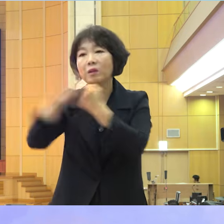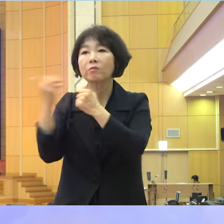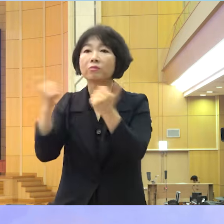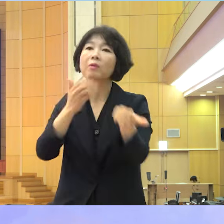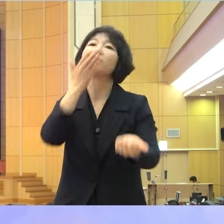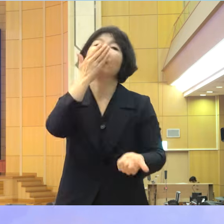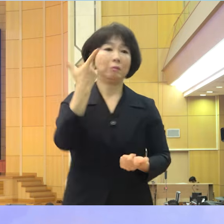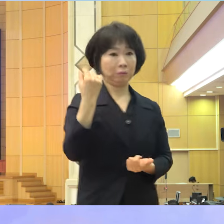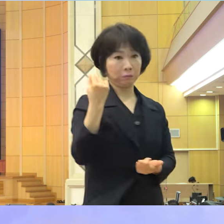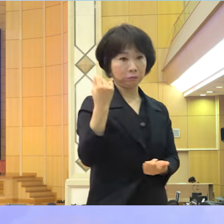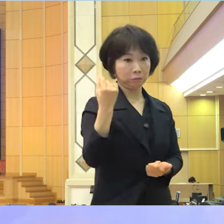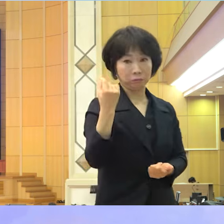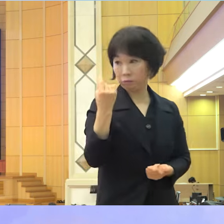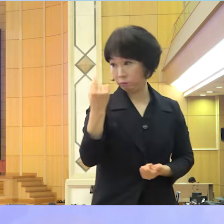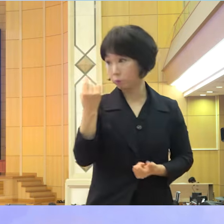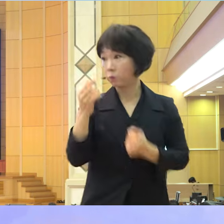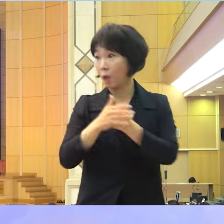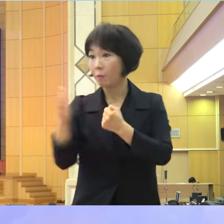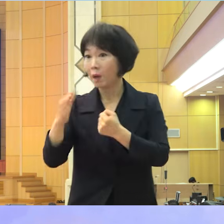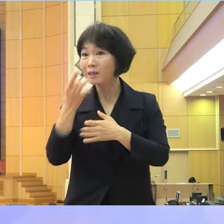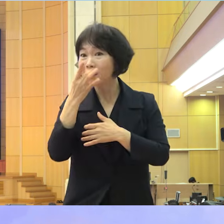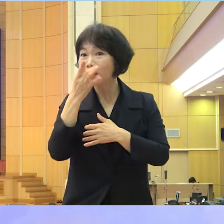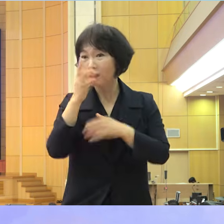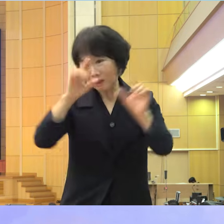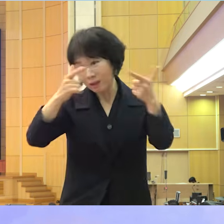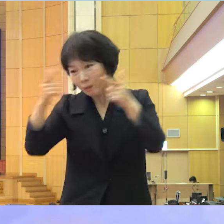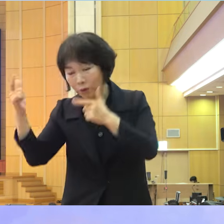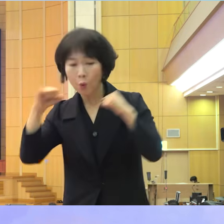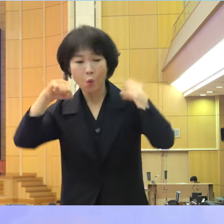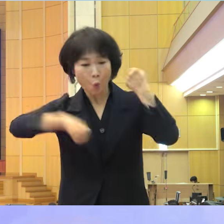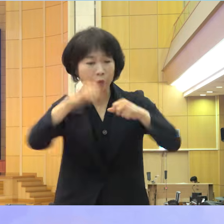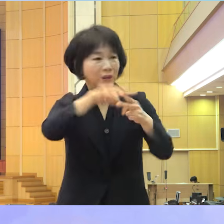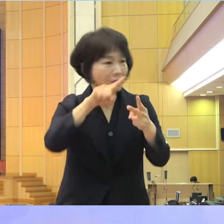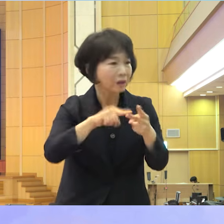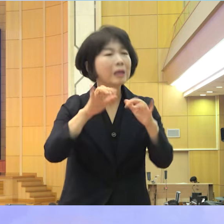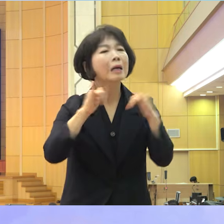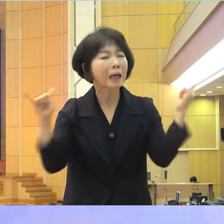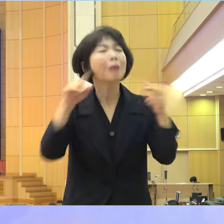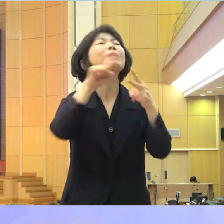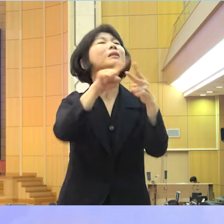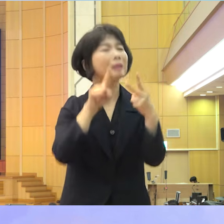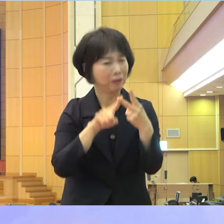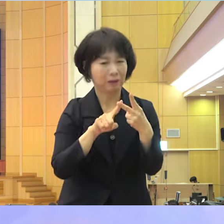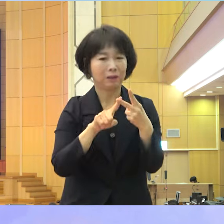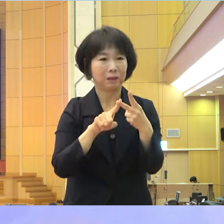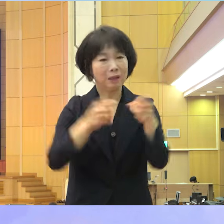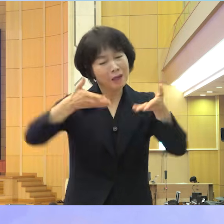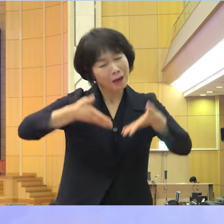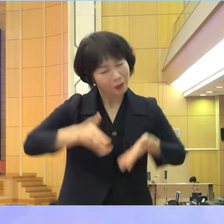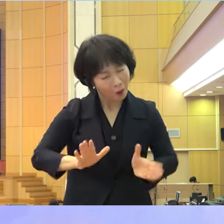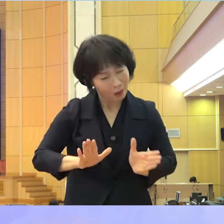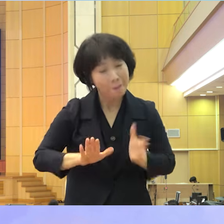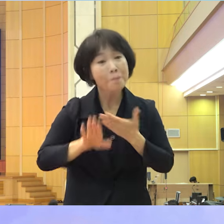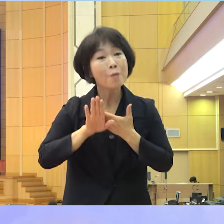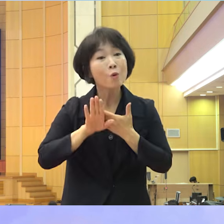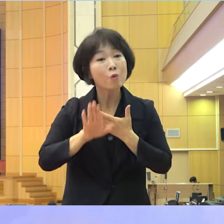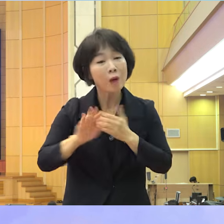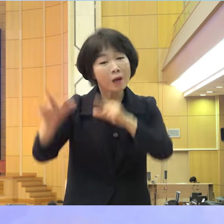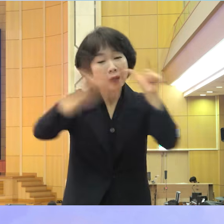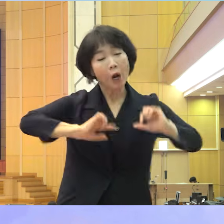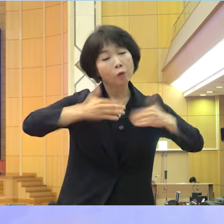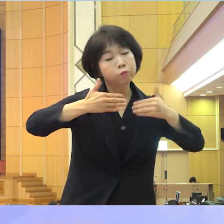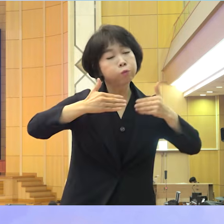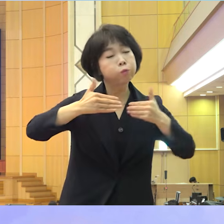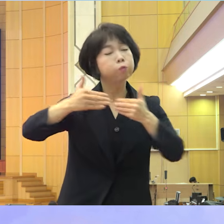그런데 이렇게 식물이든 동물이든 사람이든 태어나서